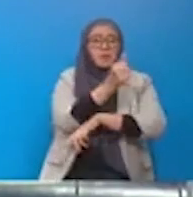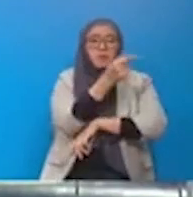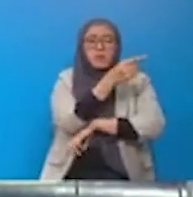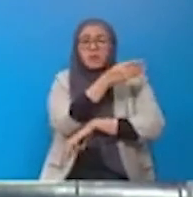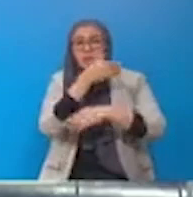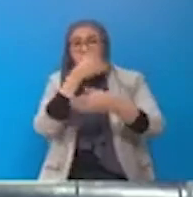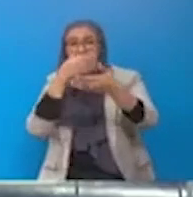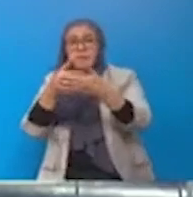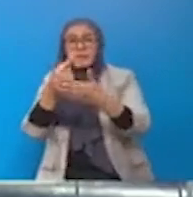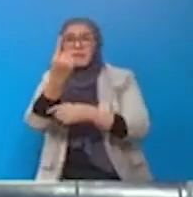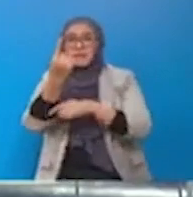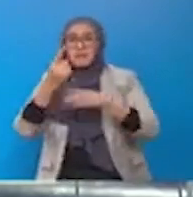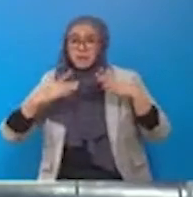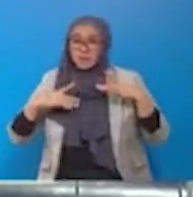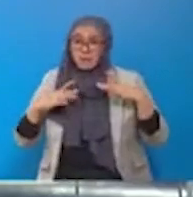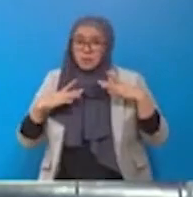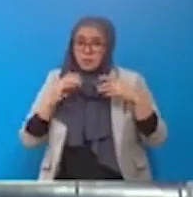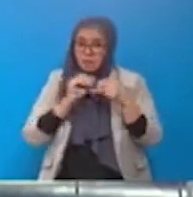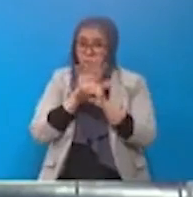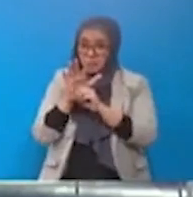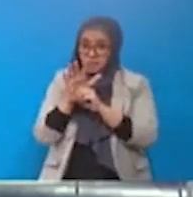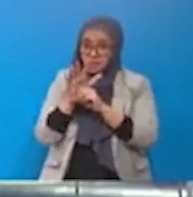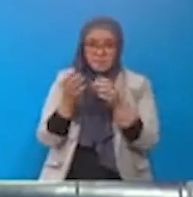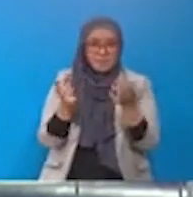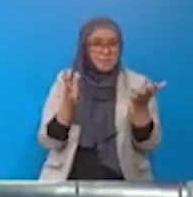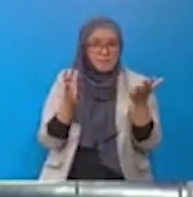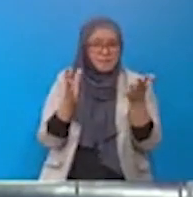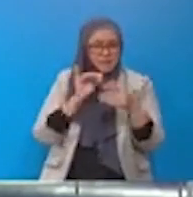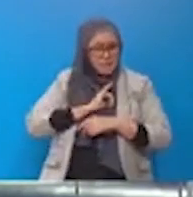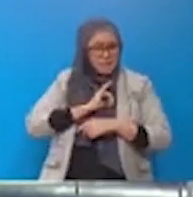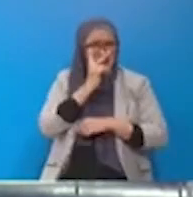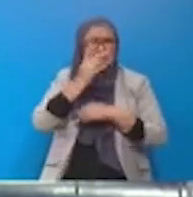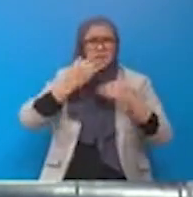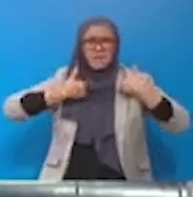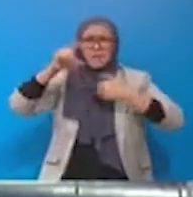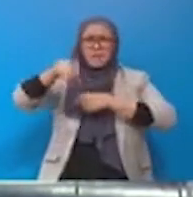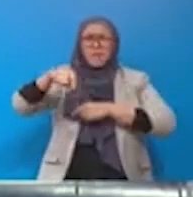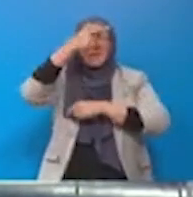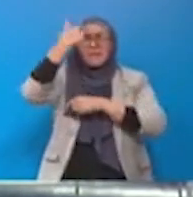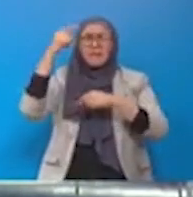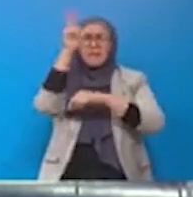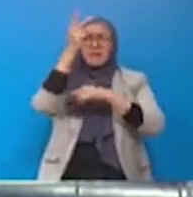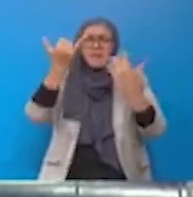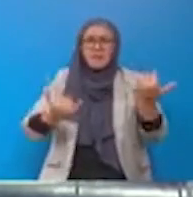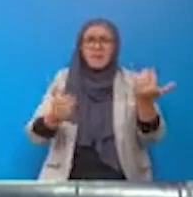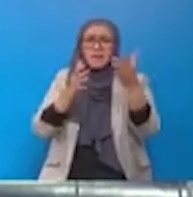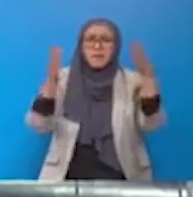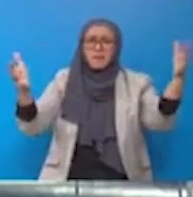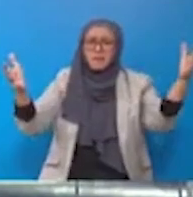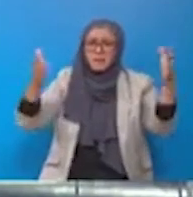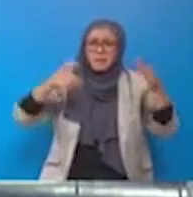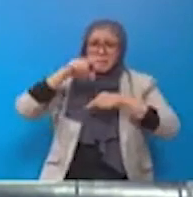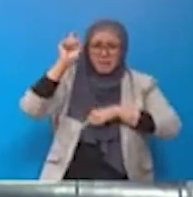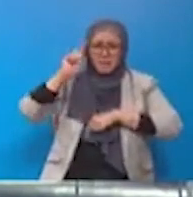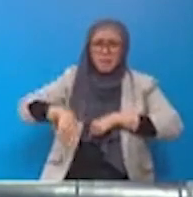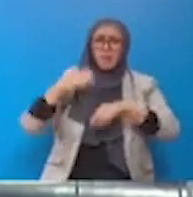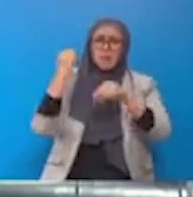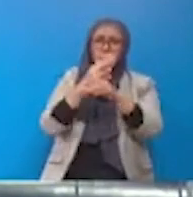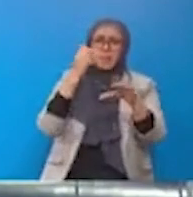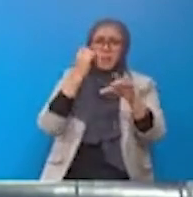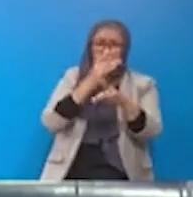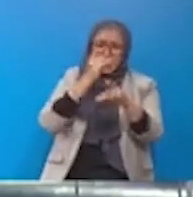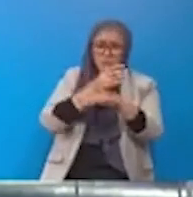satu janda dan saya nampak bahwa ada peke pelukannya Karena kerajaan sekarang besar waktunya berusaha